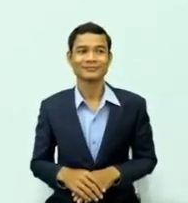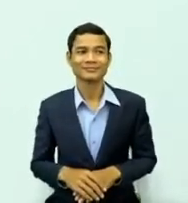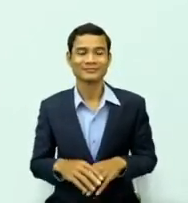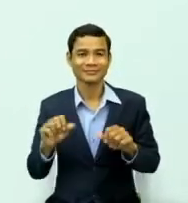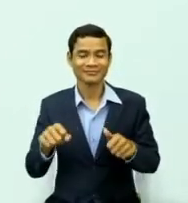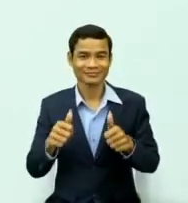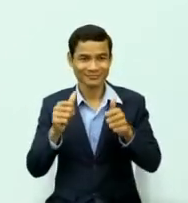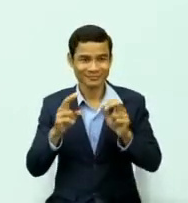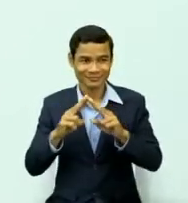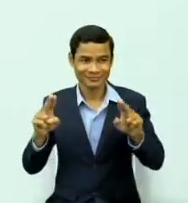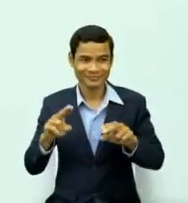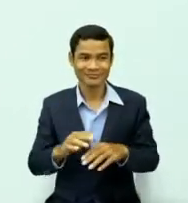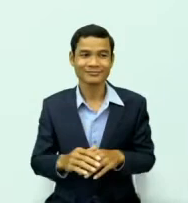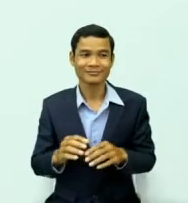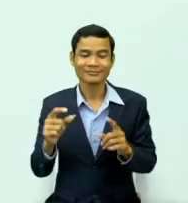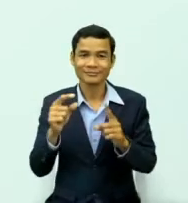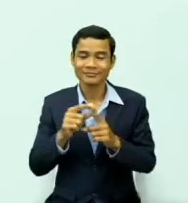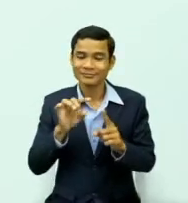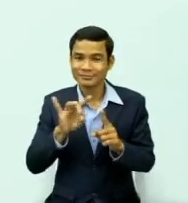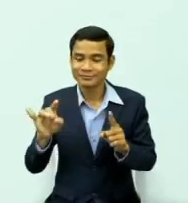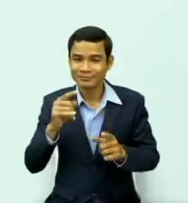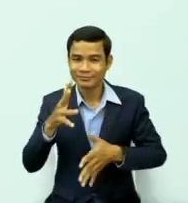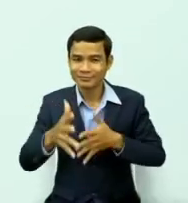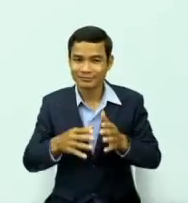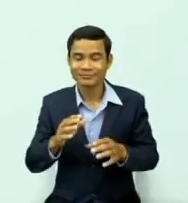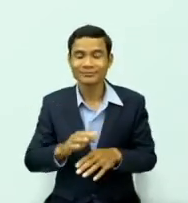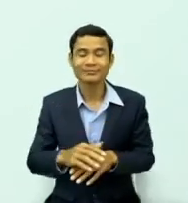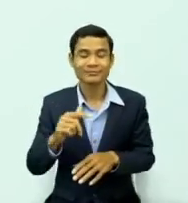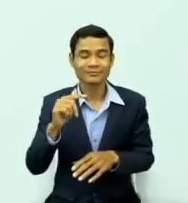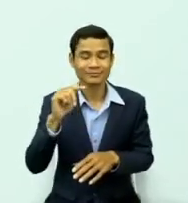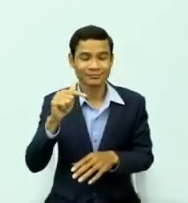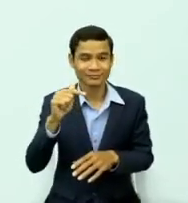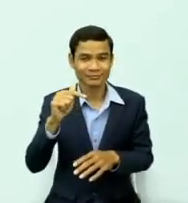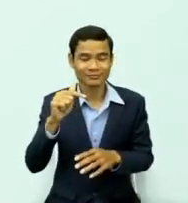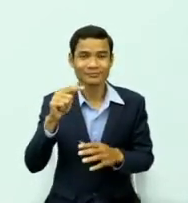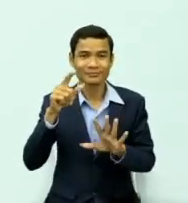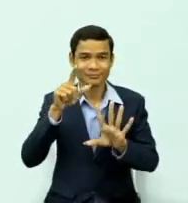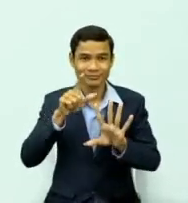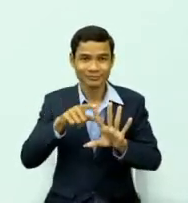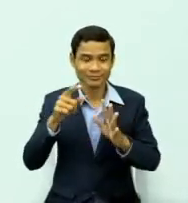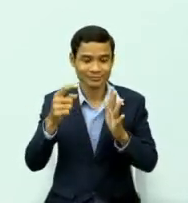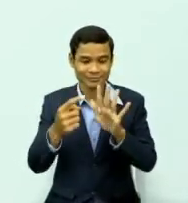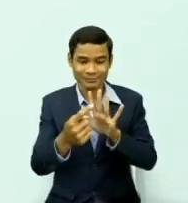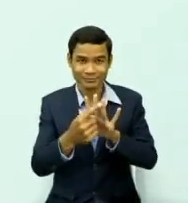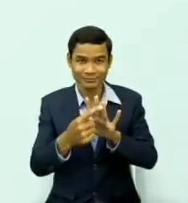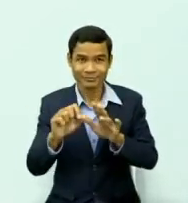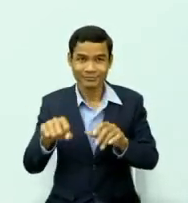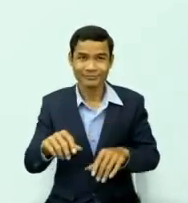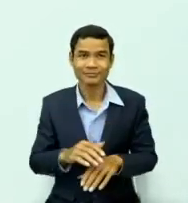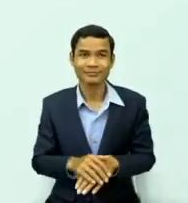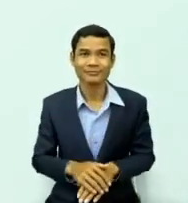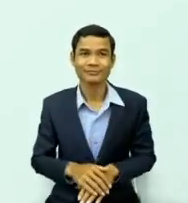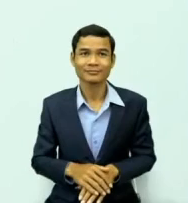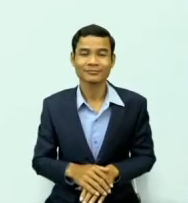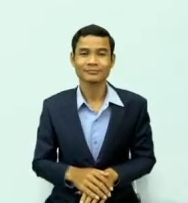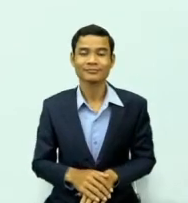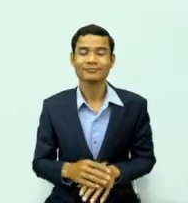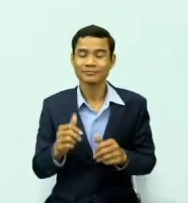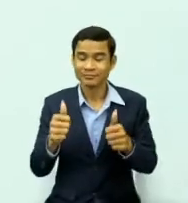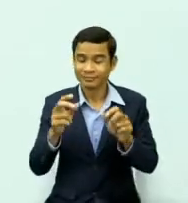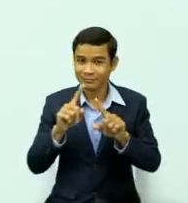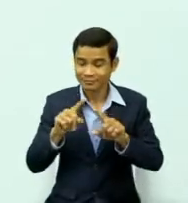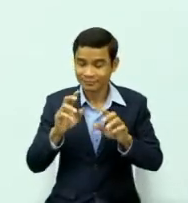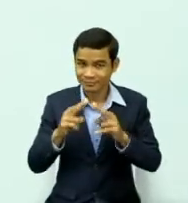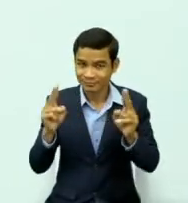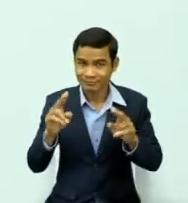chà lo nè con chiên này cái dạng ăn thế ngô ô ngô nè con nó chà lo nè